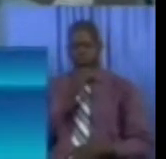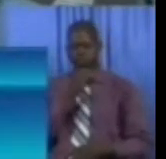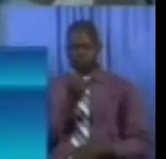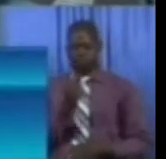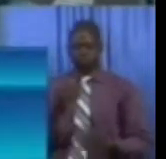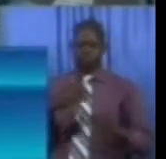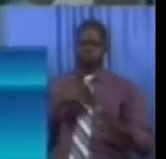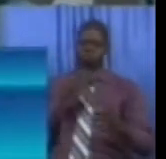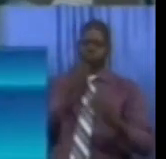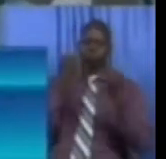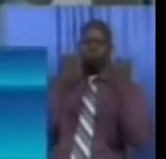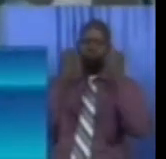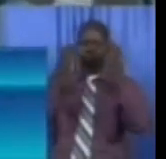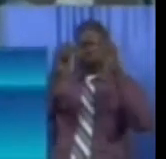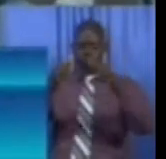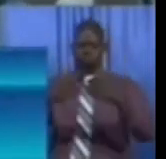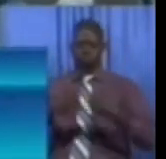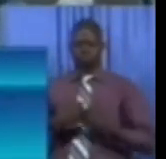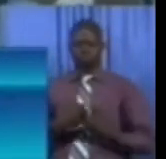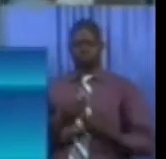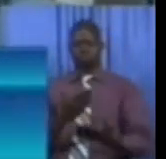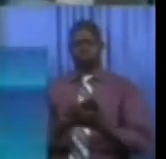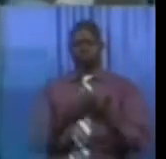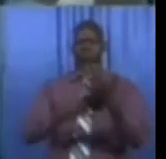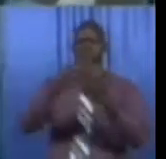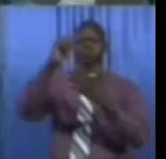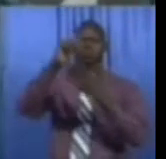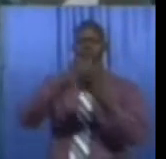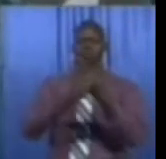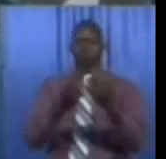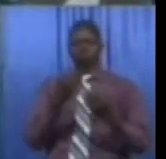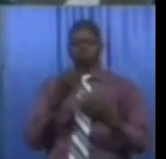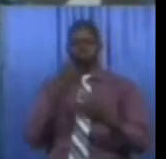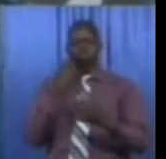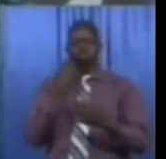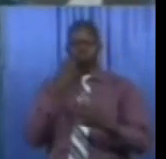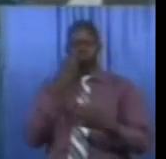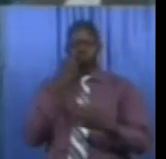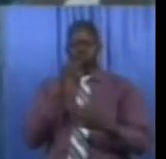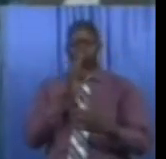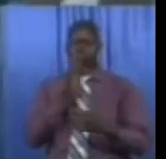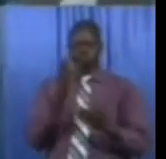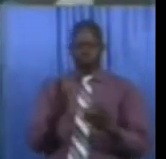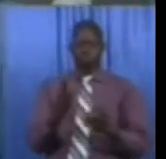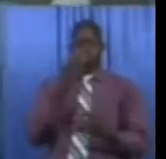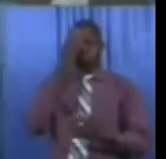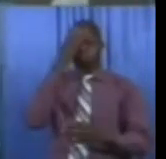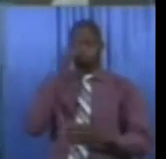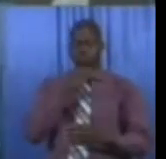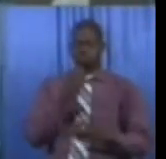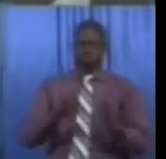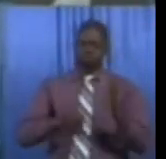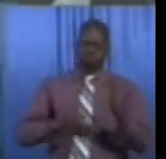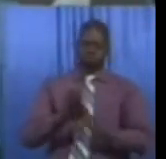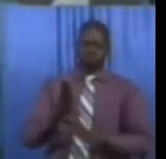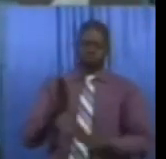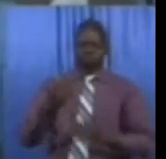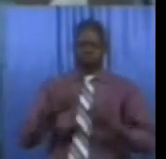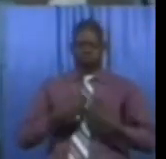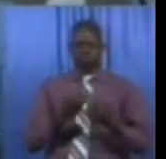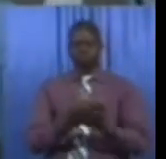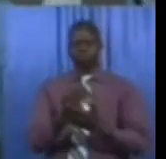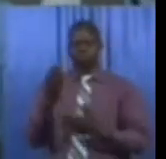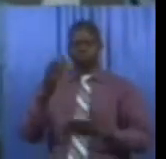l'information, souvent elles peuvent avoir de très bons projets, mais elles sont là, elles ne savent pas où aller pour pouvoir avoir les financements. Donc